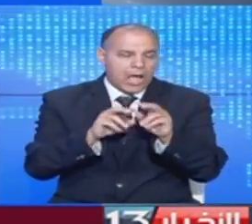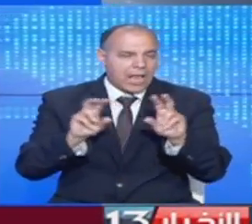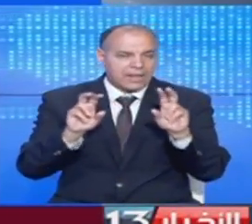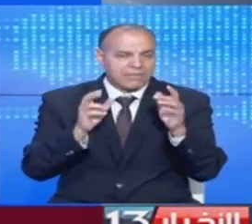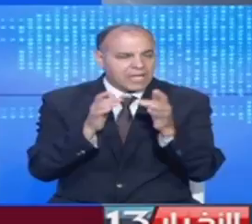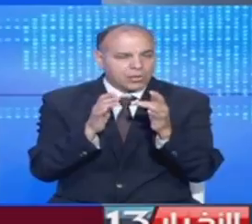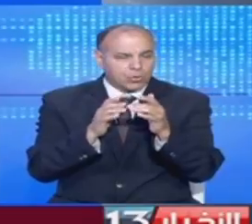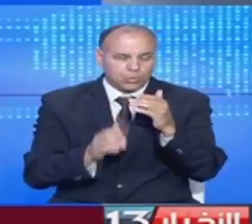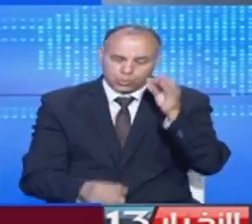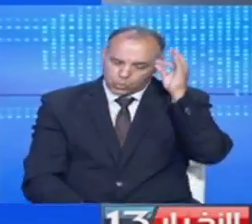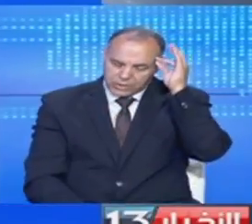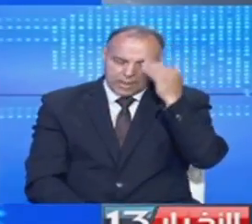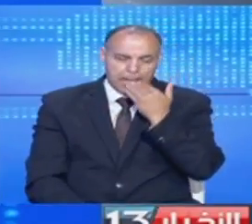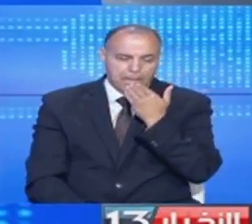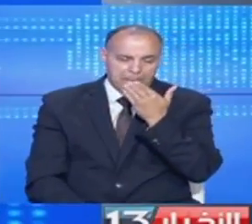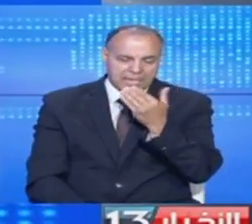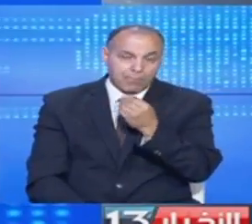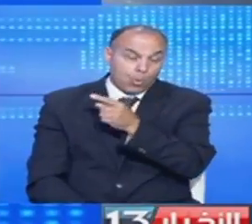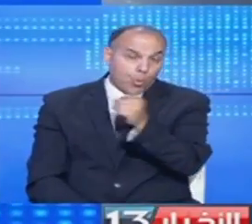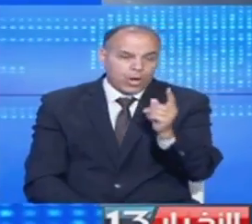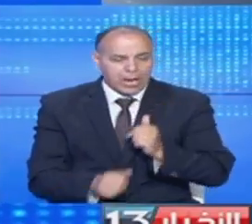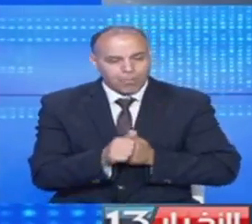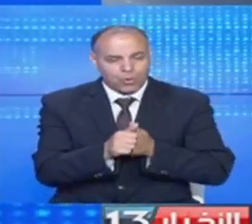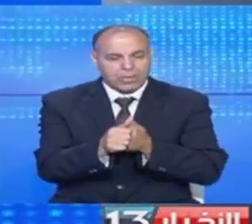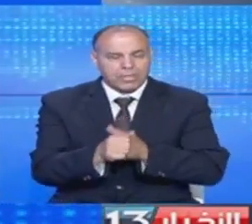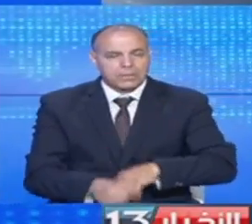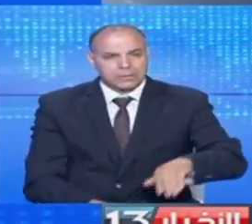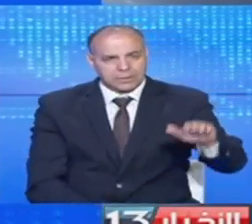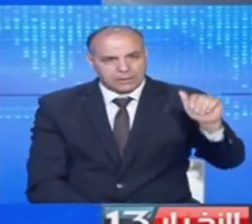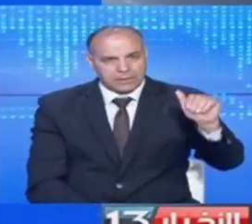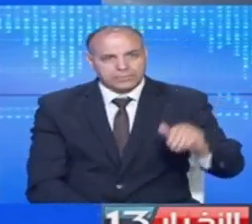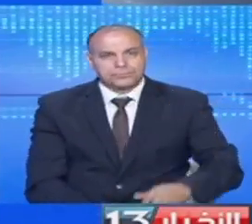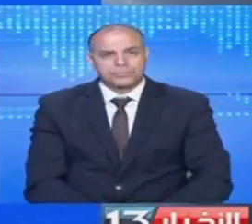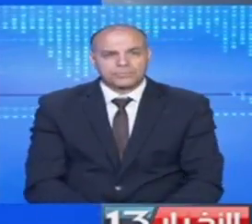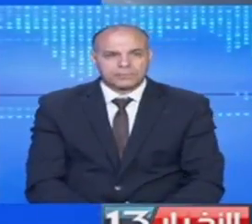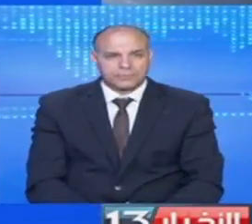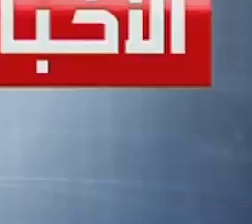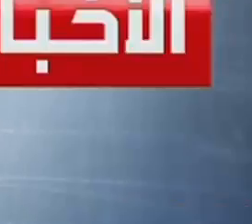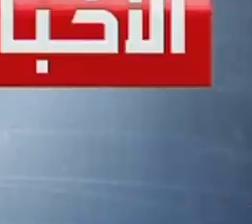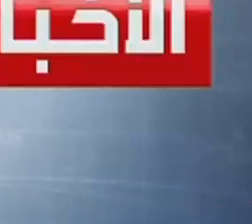الأخبار على بوابة التلفزة التونسية. شكرا لحسن المتابعة والاهتمام، في أمان الله.